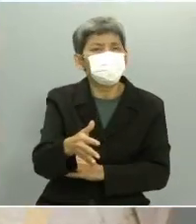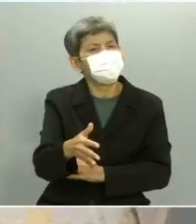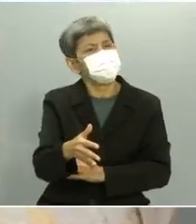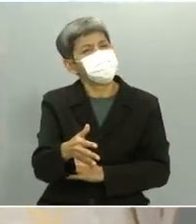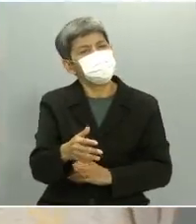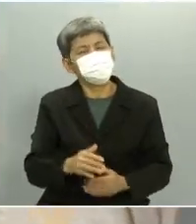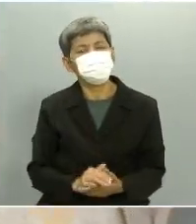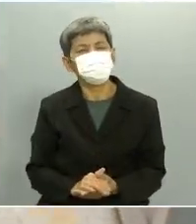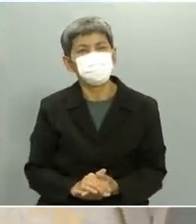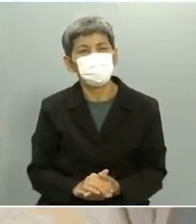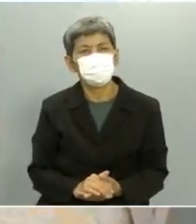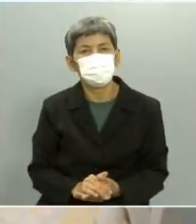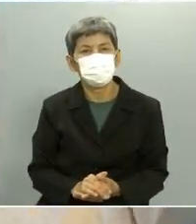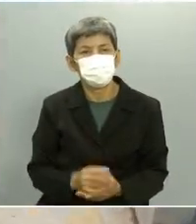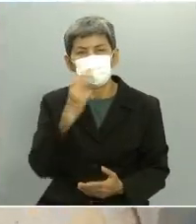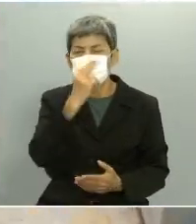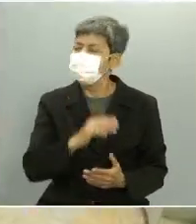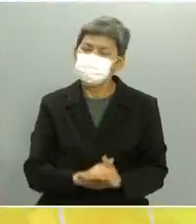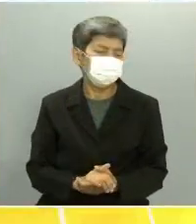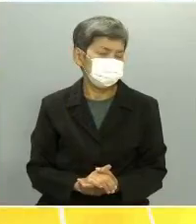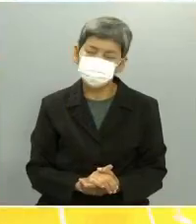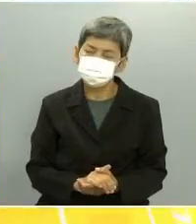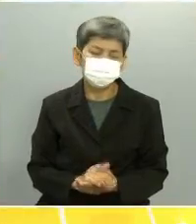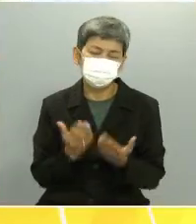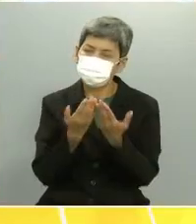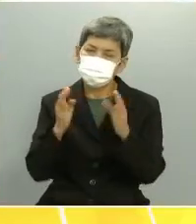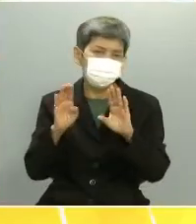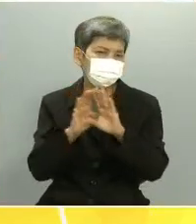หท่านผู้ชมเห็นแล้วก็หดหูนะอีกสักเรื่องนึง